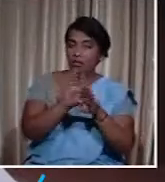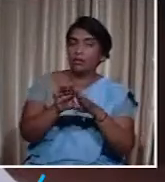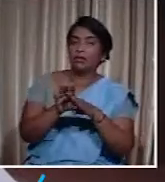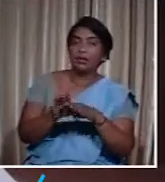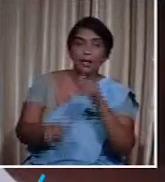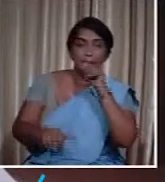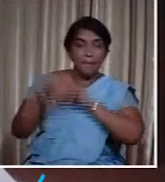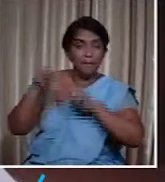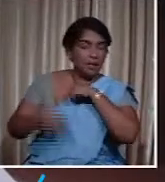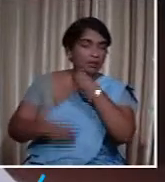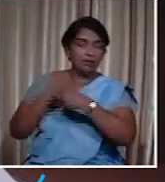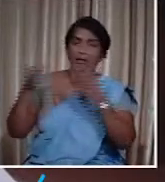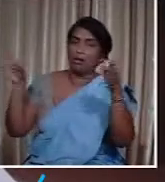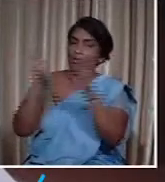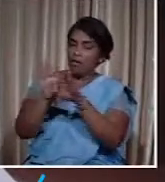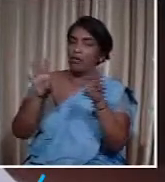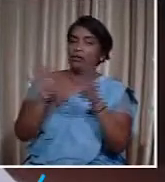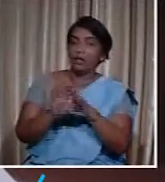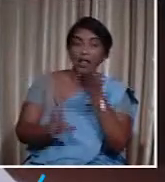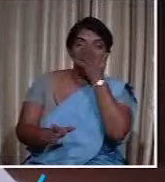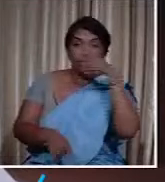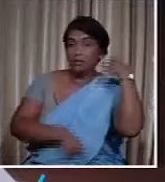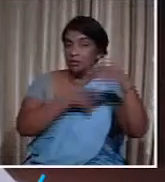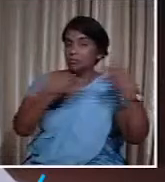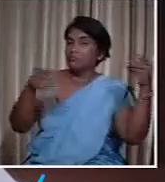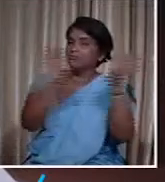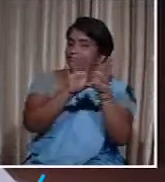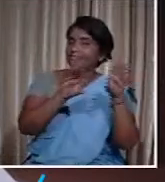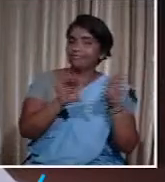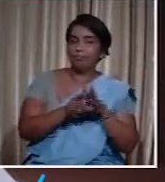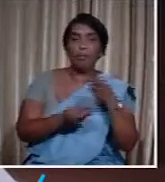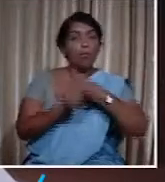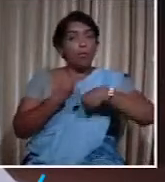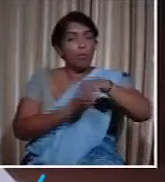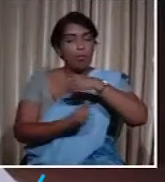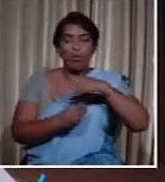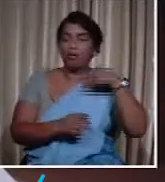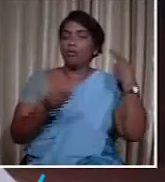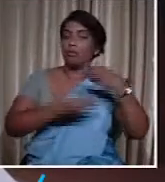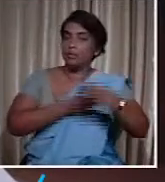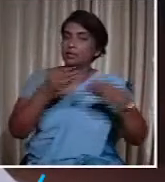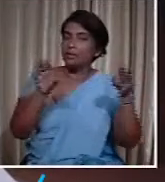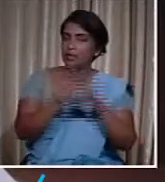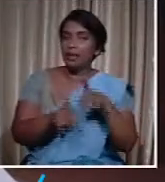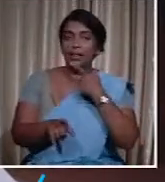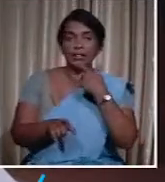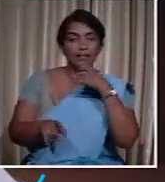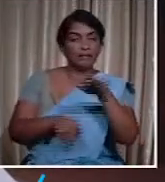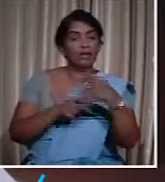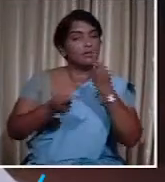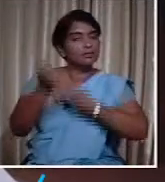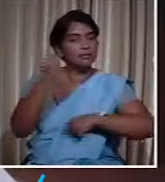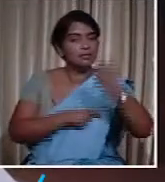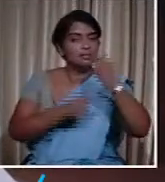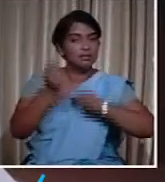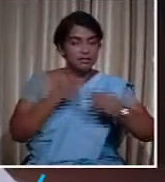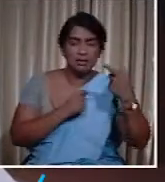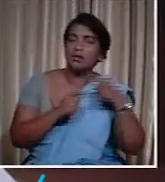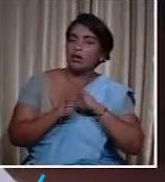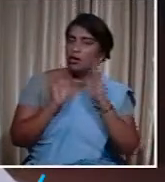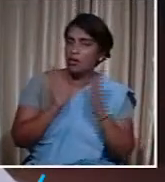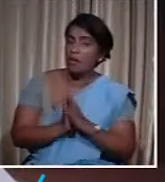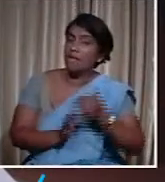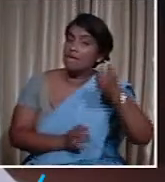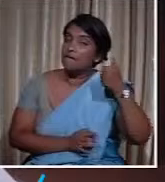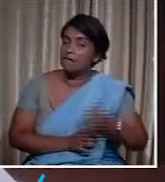රසායනික කර්මාන්තසාල වහමින් කිසිනි කර්මාන්තසාල වහමින් පොහොර කර්මාන්තසාල වහමින් තේ වතු ටික විකුණමින් මැරයින් සර්විස් අපේ